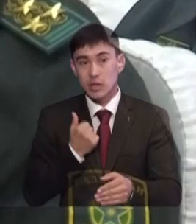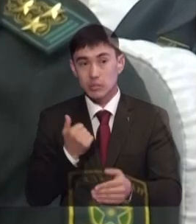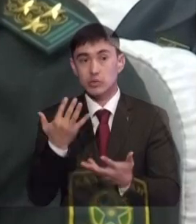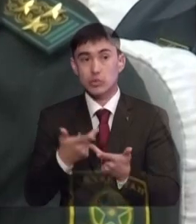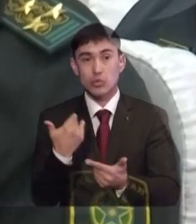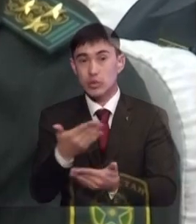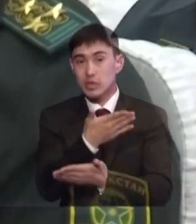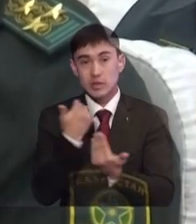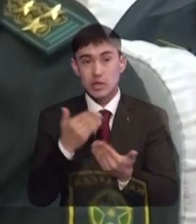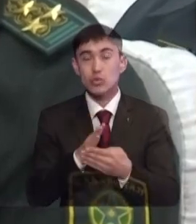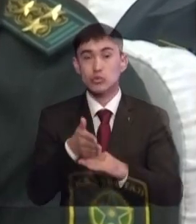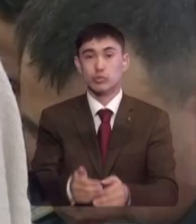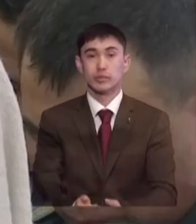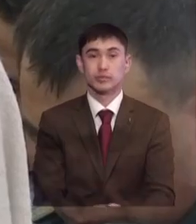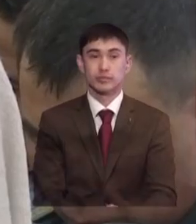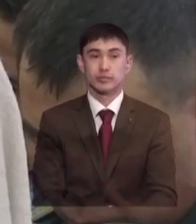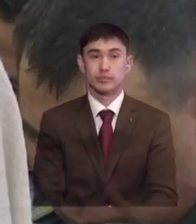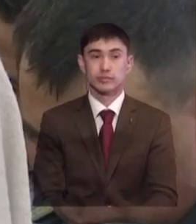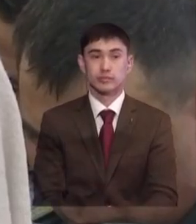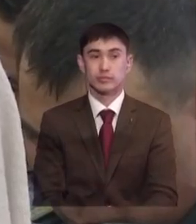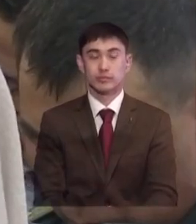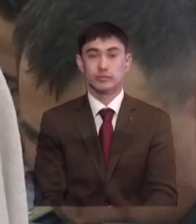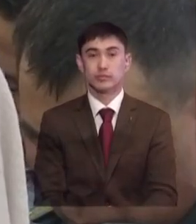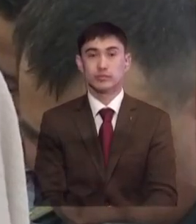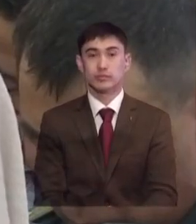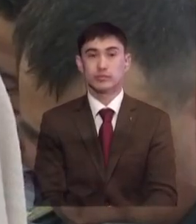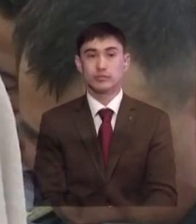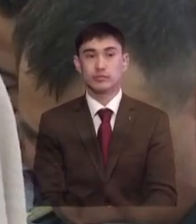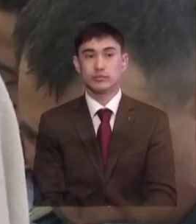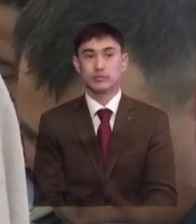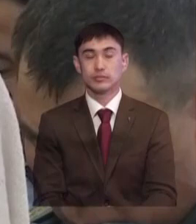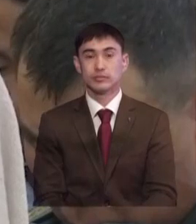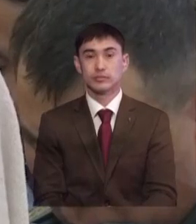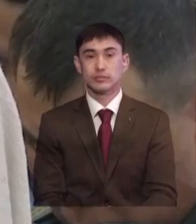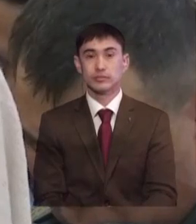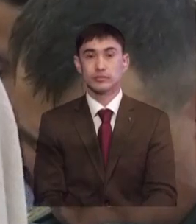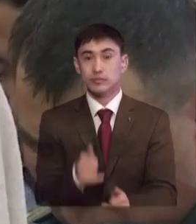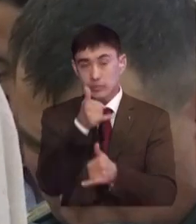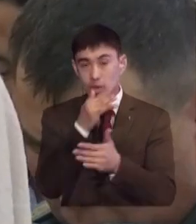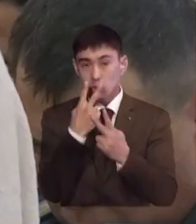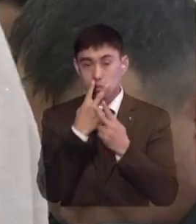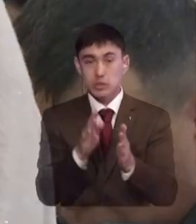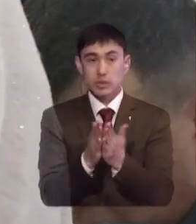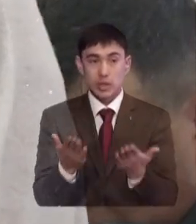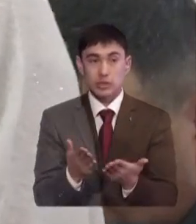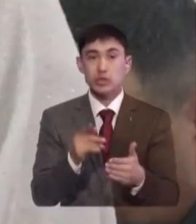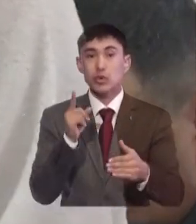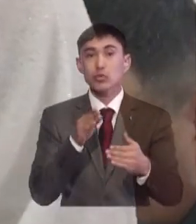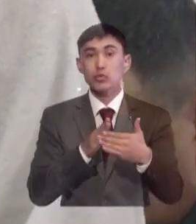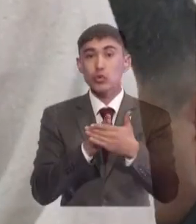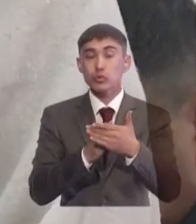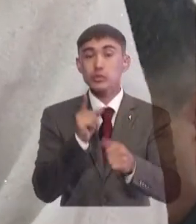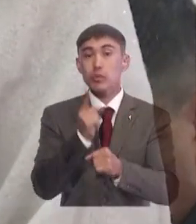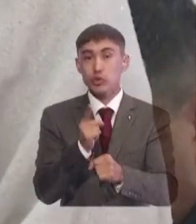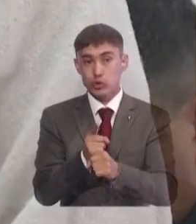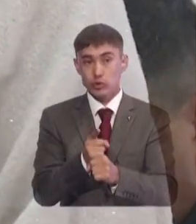поскольку у них нет доступа. Который пришел из другого региона, вы не можете посмотреть, да? Не могу. Даже с запросом. Доступ запрещен кодексом